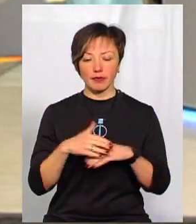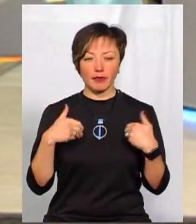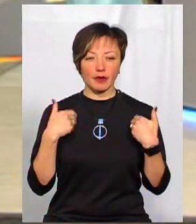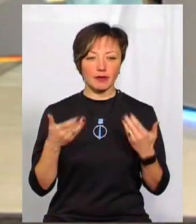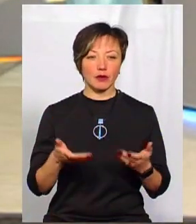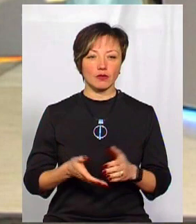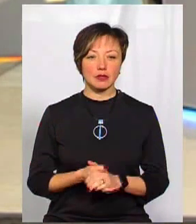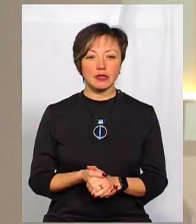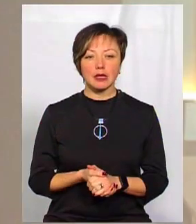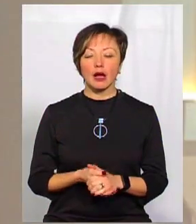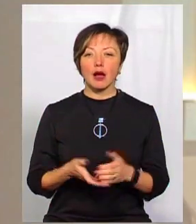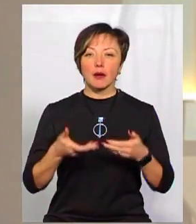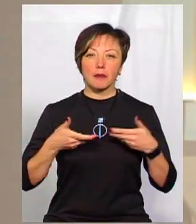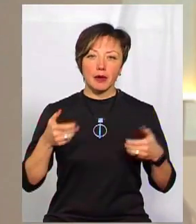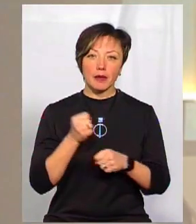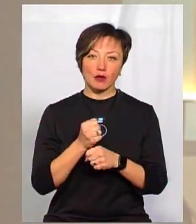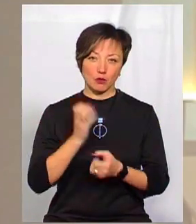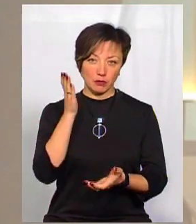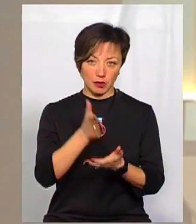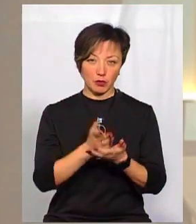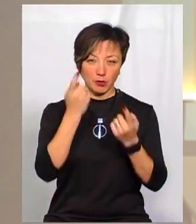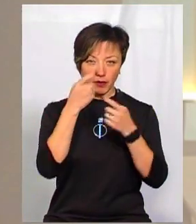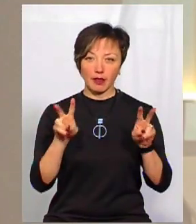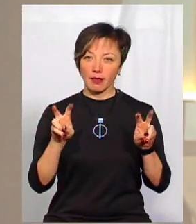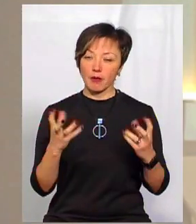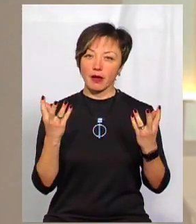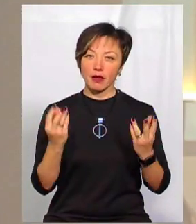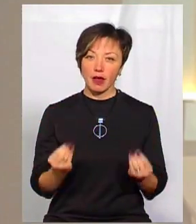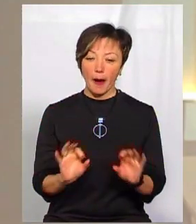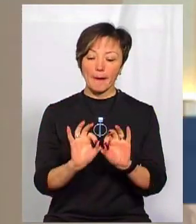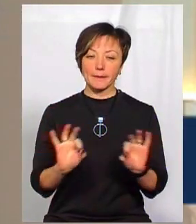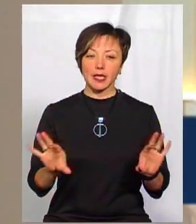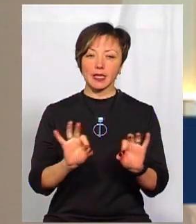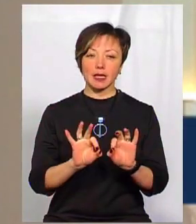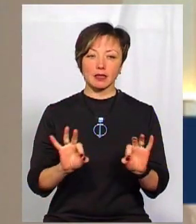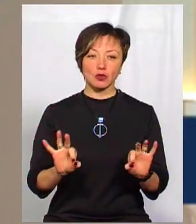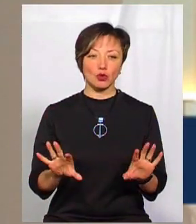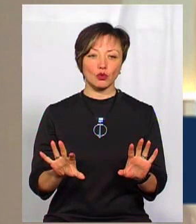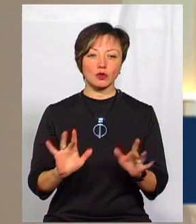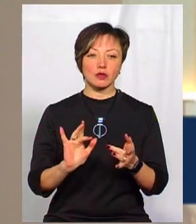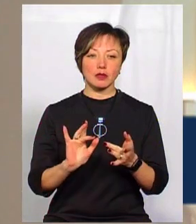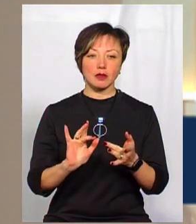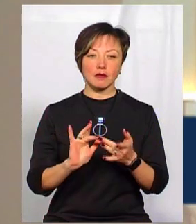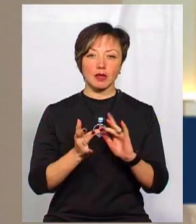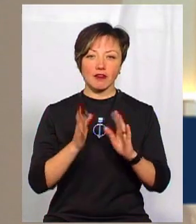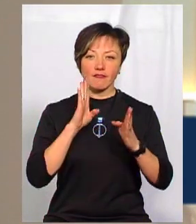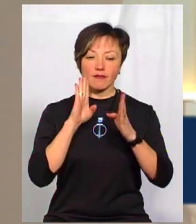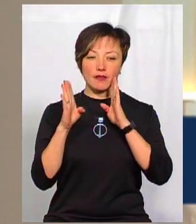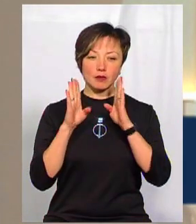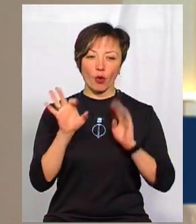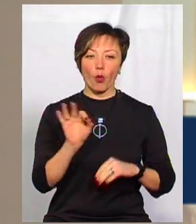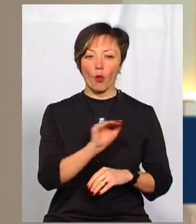Юрію. Ми працюємо наживо. Тема дня також транслюється у мережі Facebook